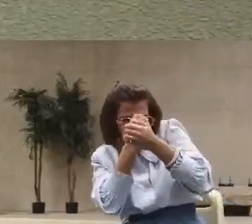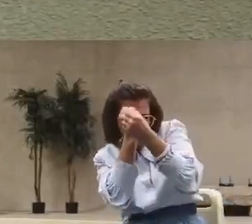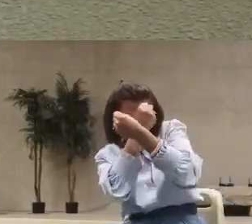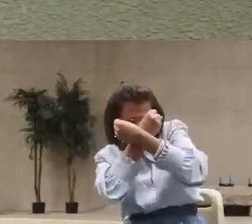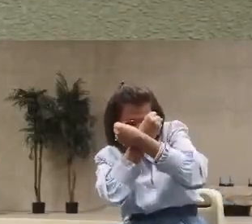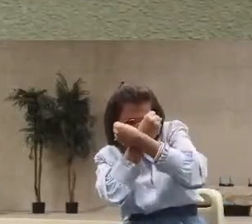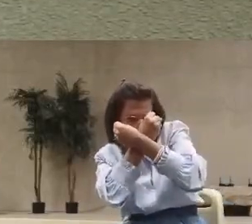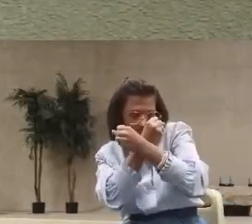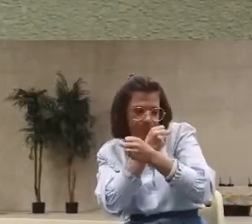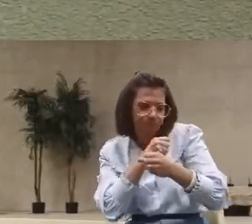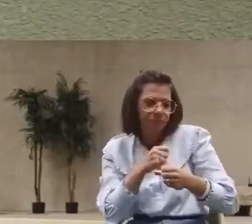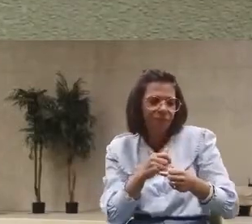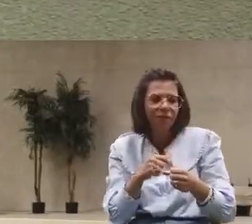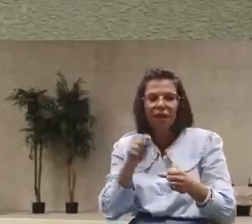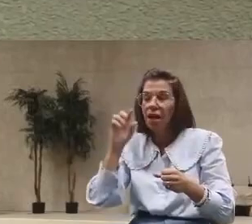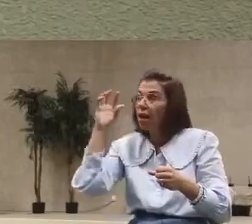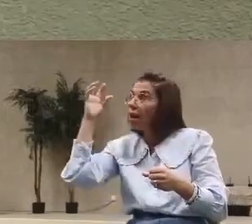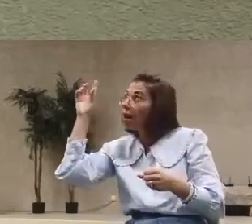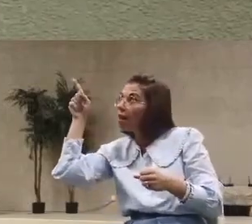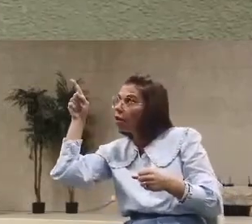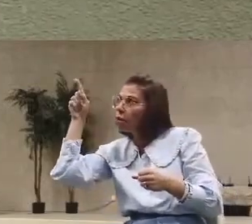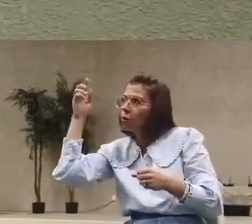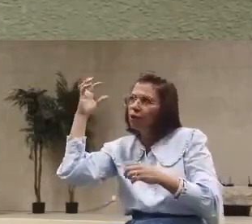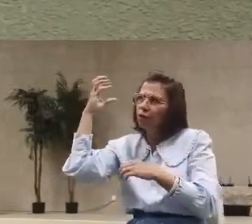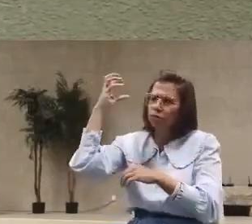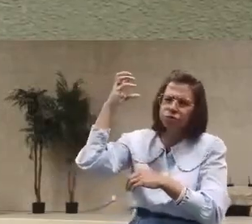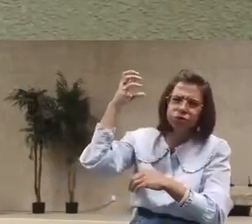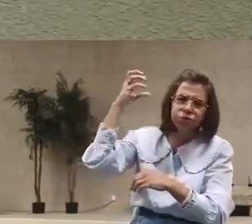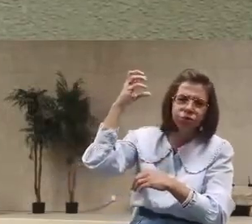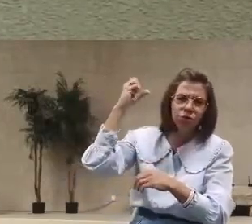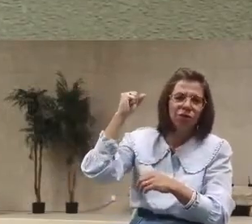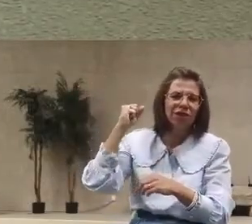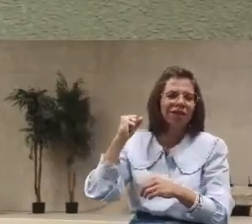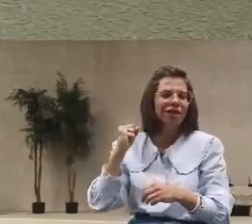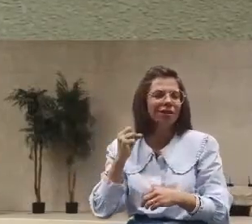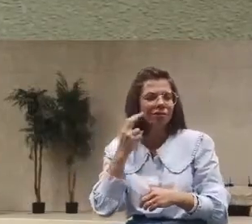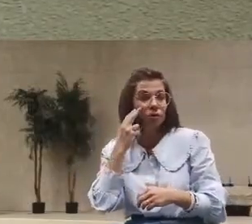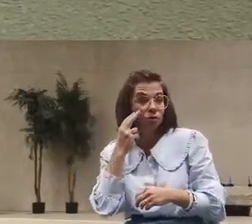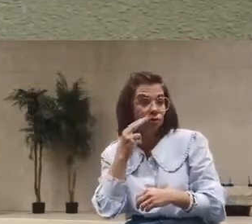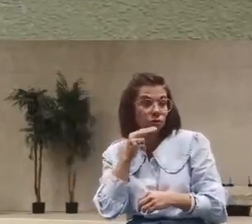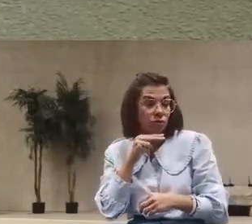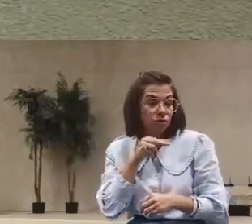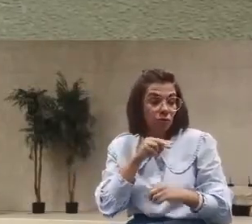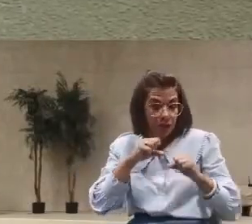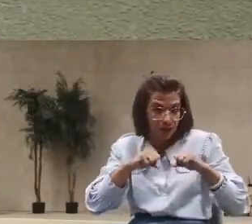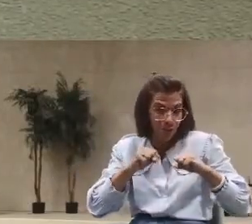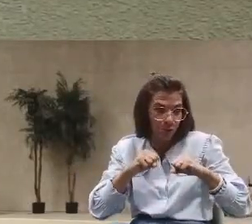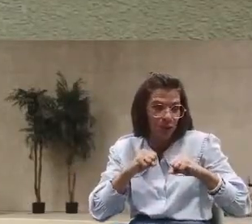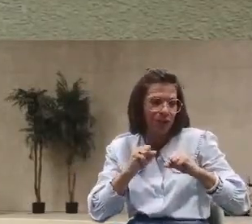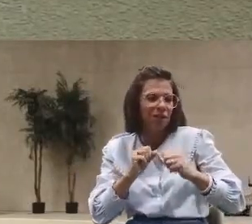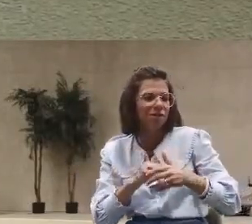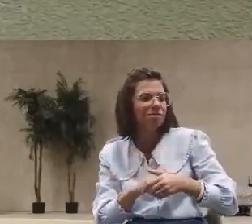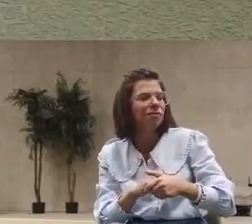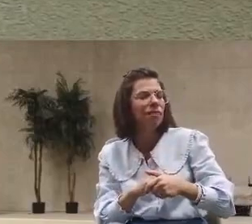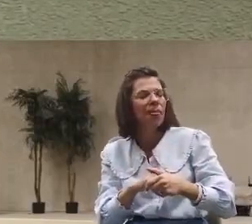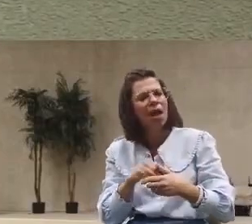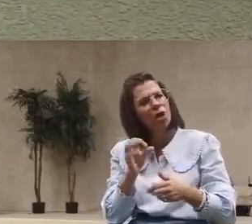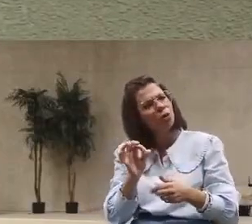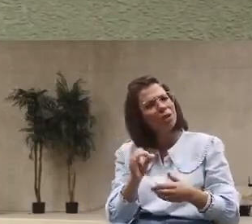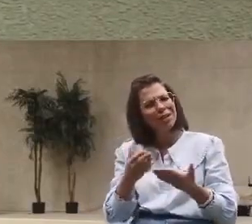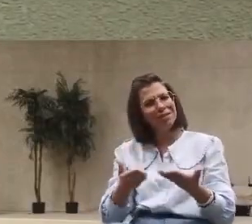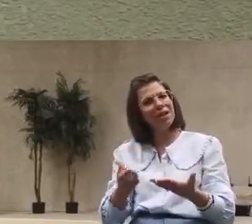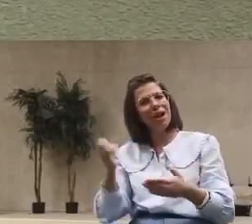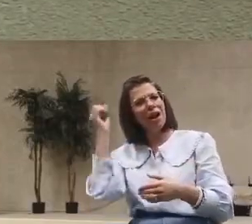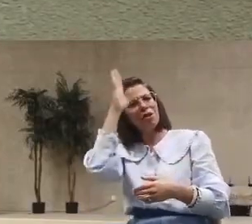sur lesquelles nous fonctionnons parfois parfois c'est des mensonges de l'ennemi il n a que le Saint-Esprit qui peut nous l'éclairer